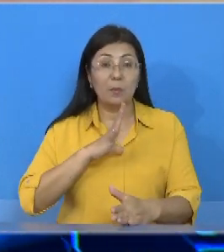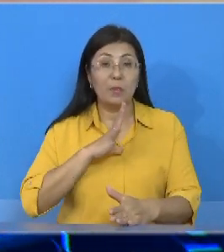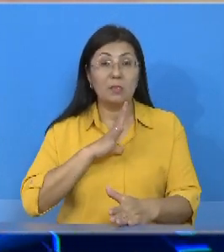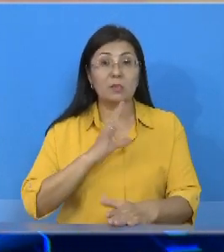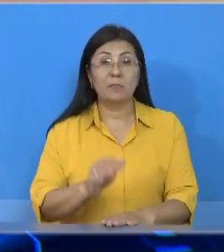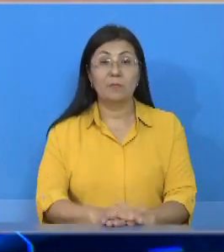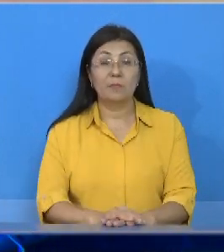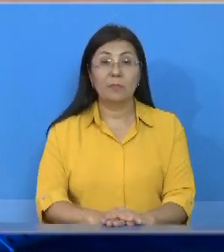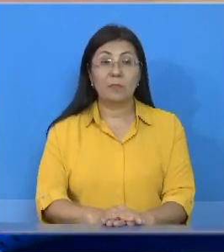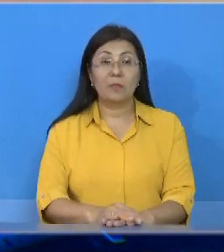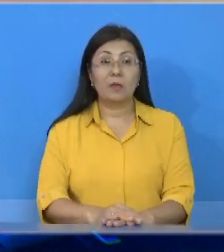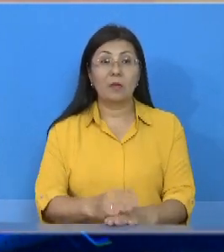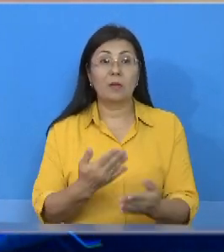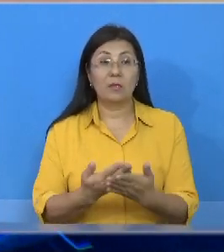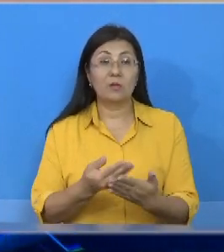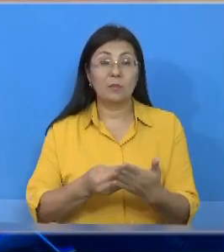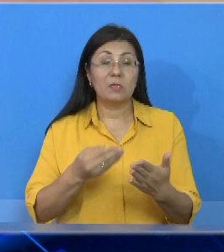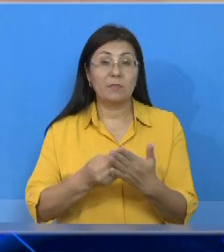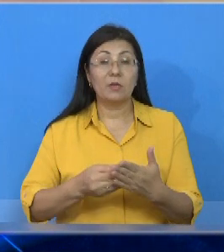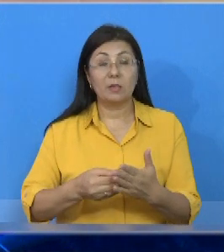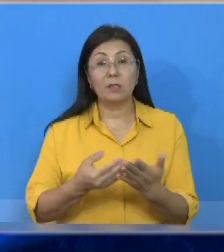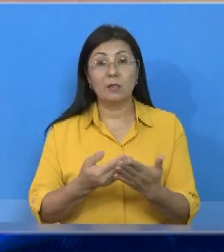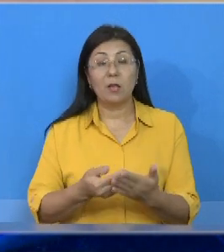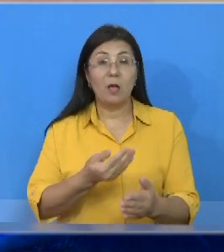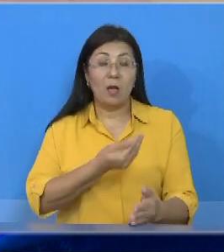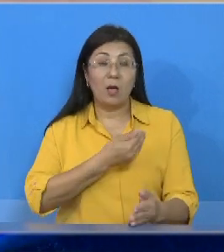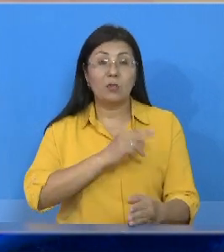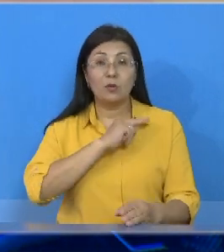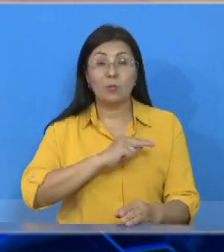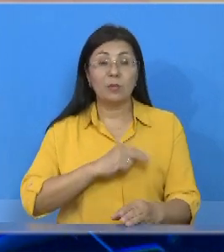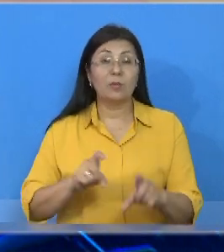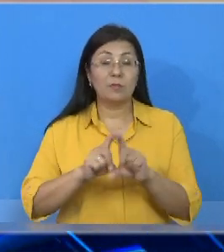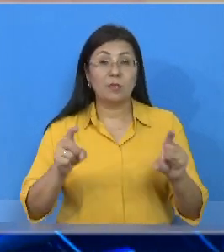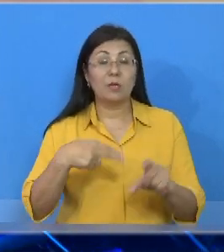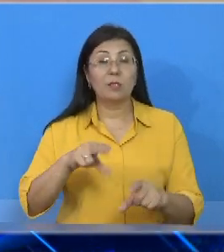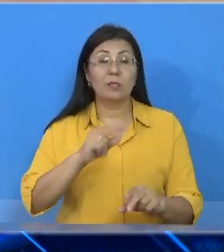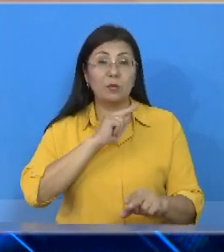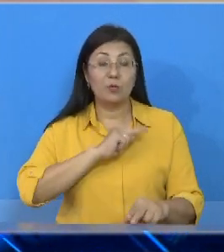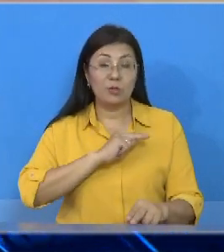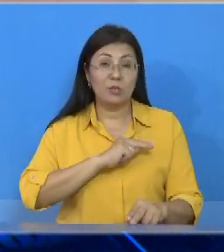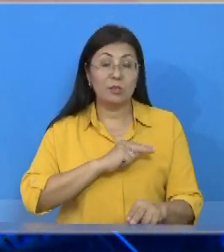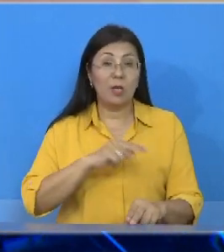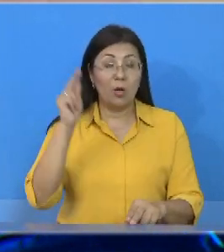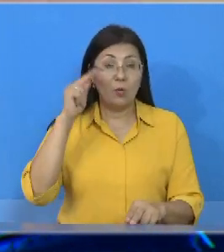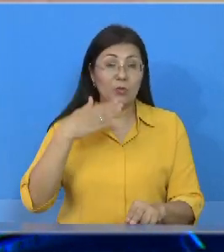Хочу предложить свою кандидатуру в той школе, где учится большинство